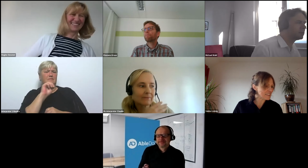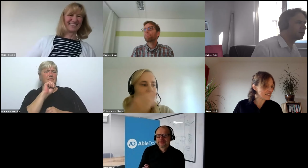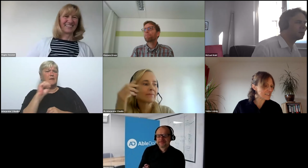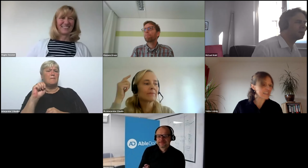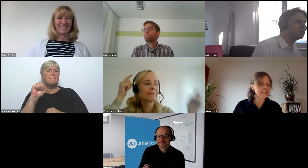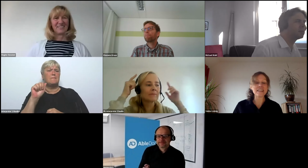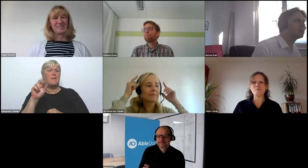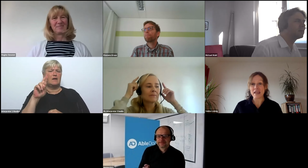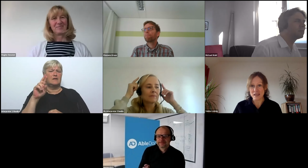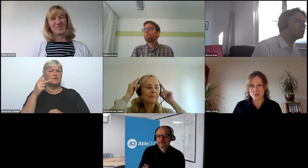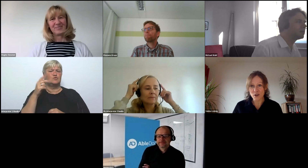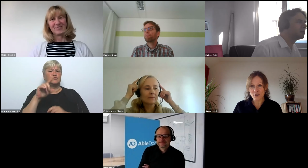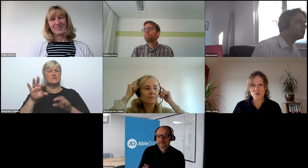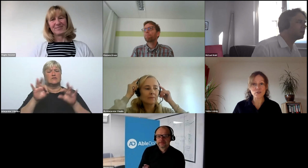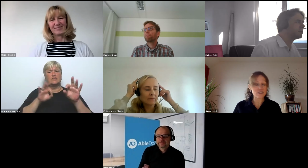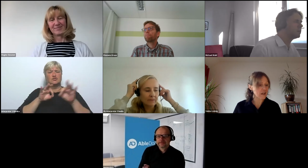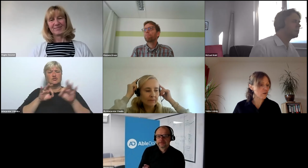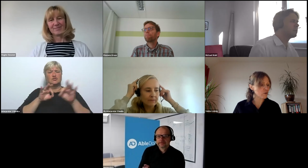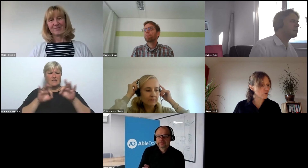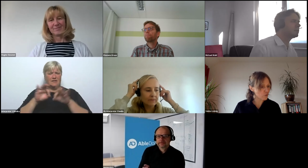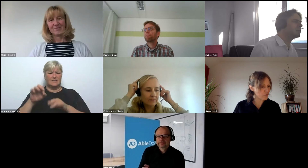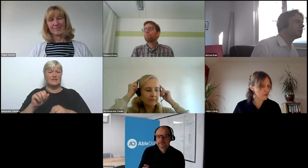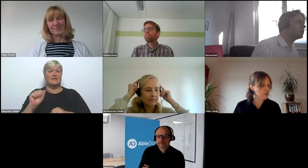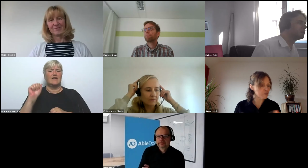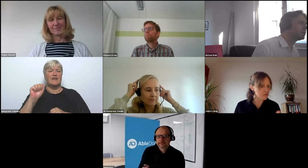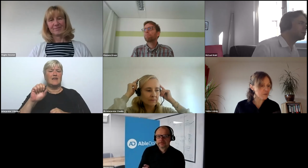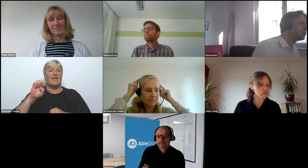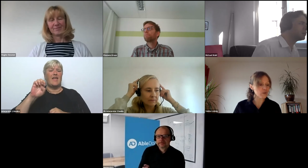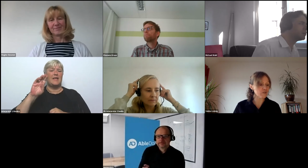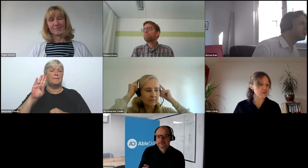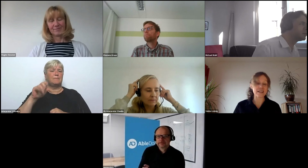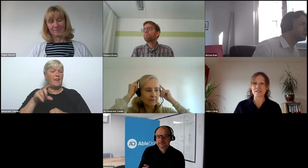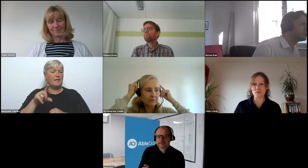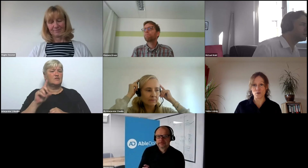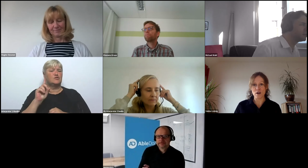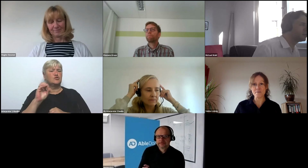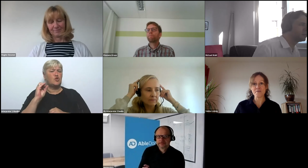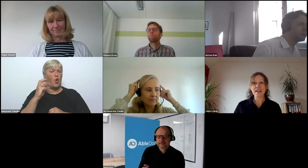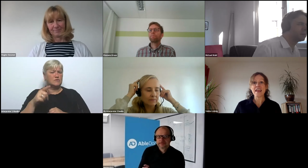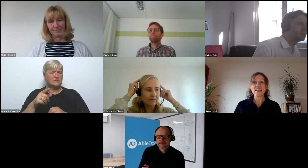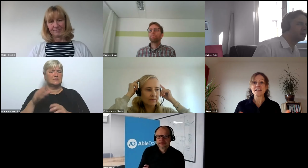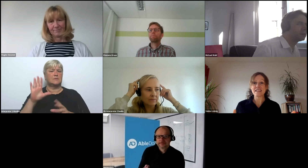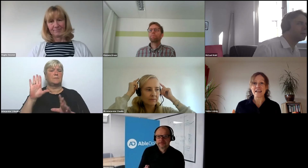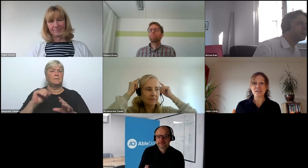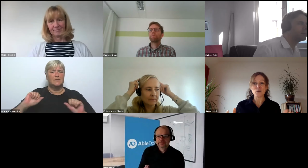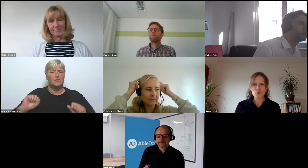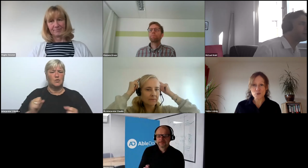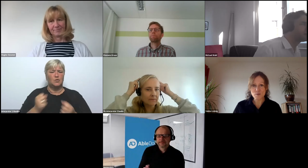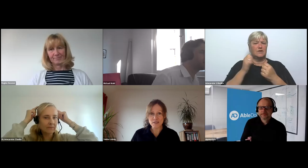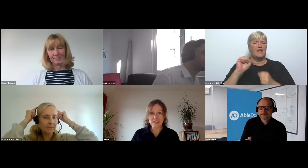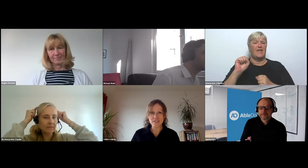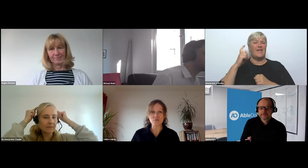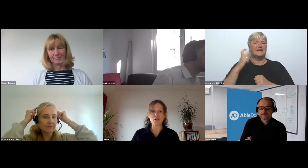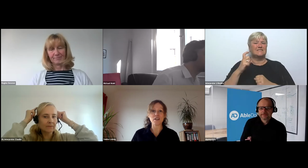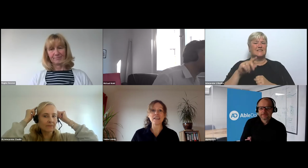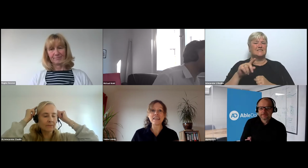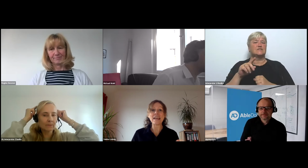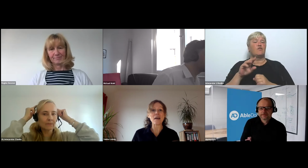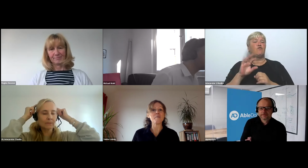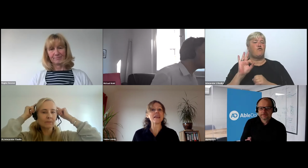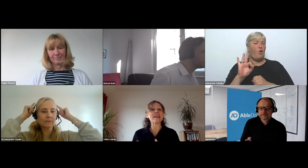leitet die Strategie bei AbleDocs und ist auch Co-Founder, Mitbegründer von Access4. Er ist ein Gründungsmitglied